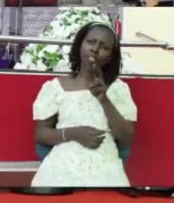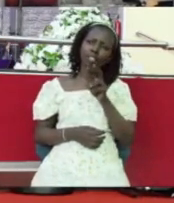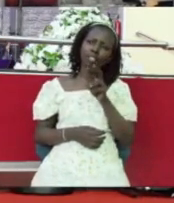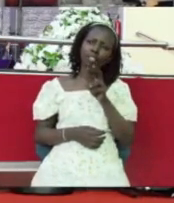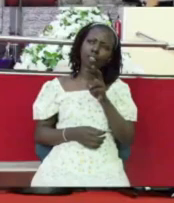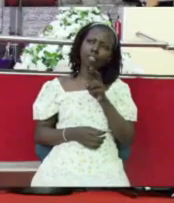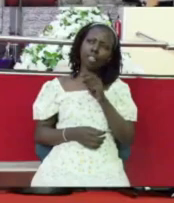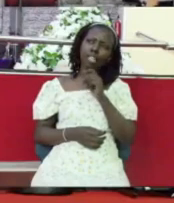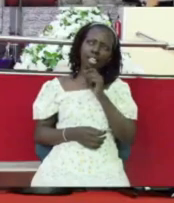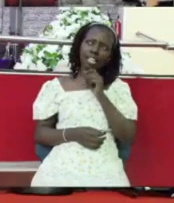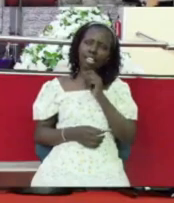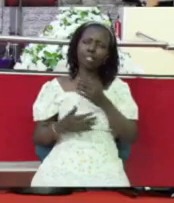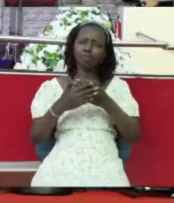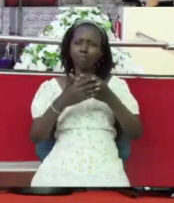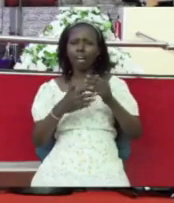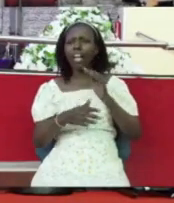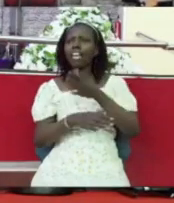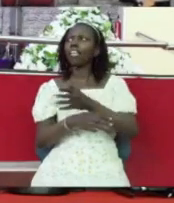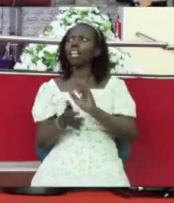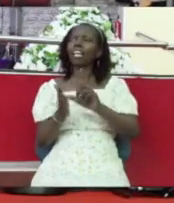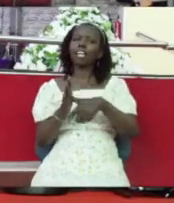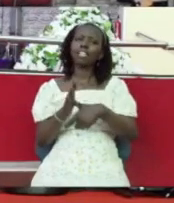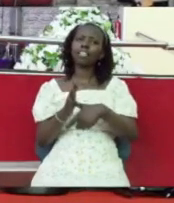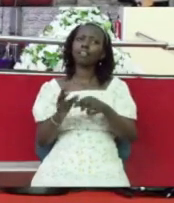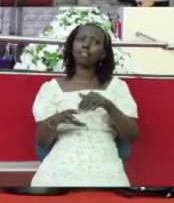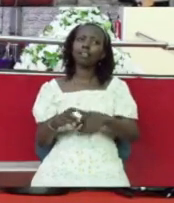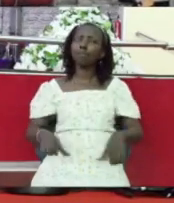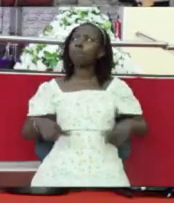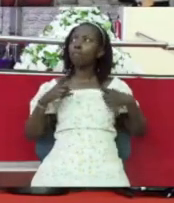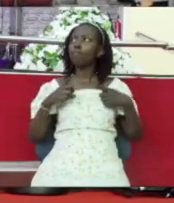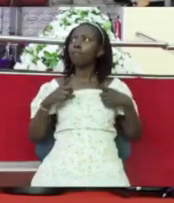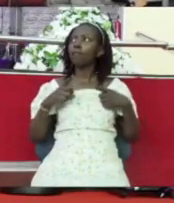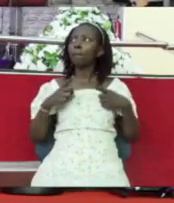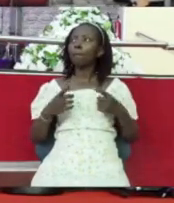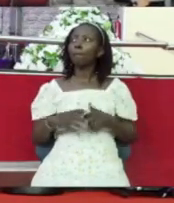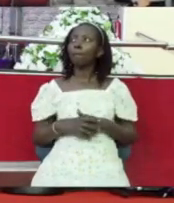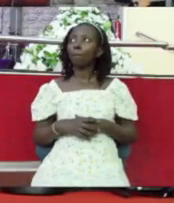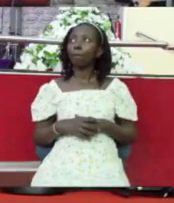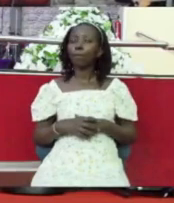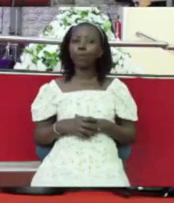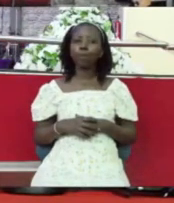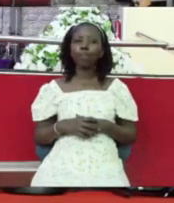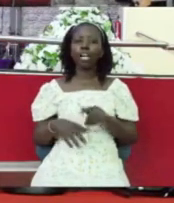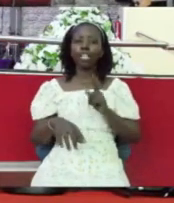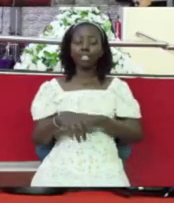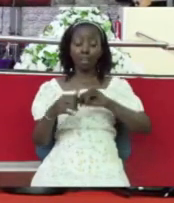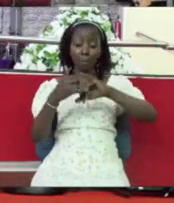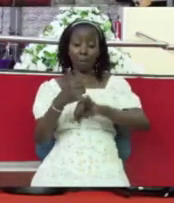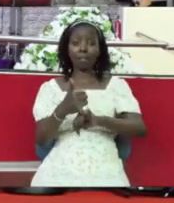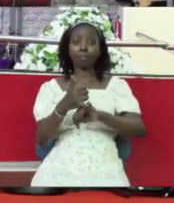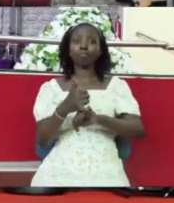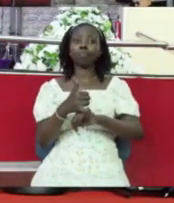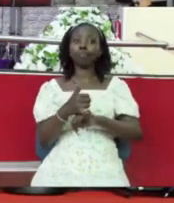I realized much much later in life. Niliona kile nilimwambia niliona hiyo kitu baadaye. When you get married.